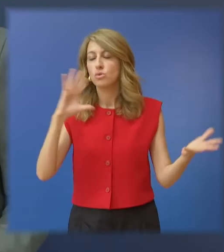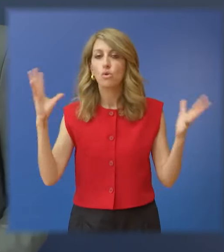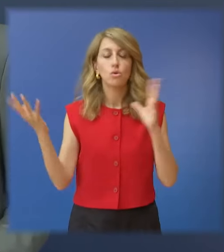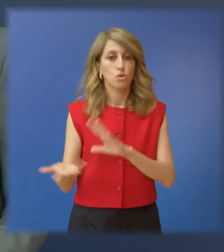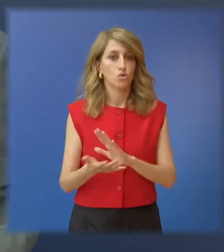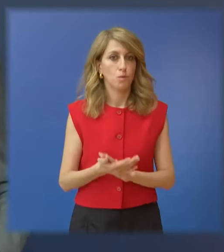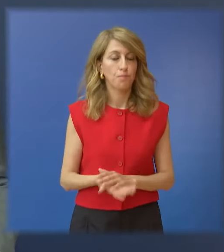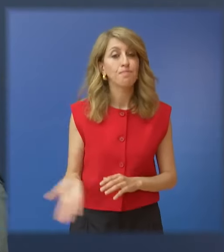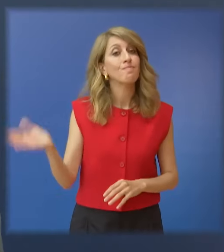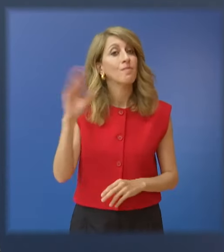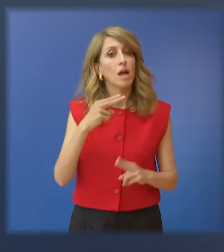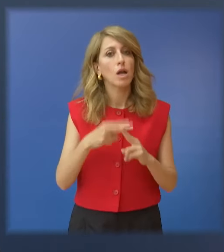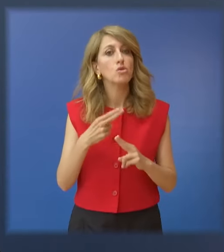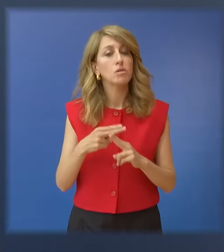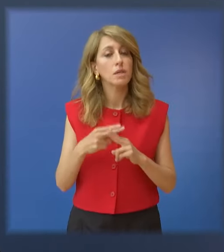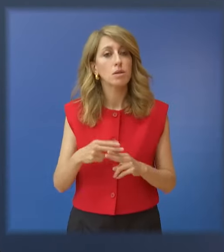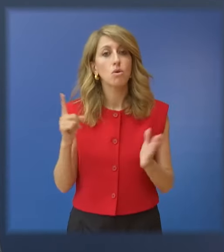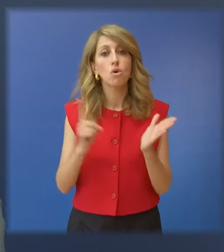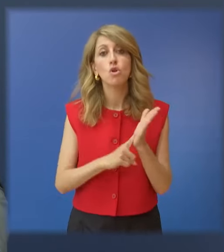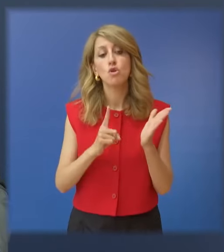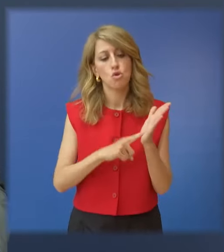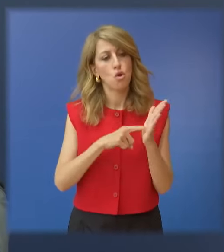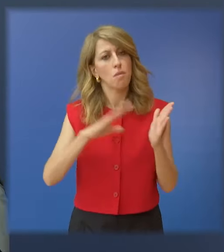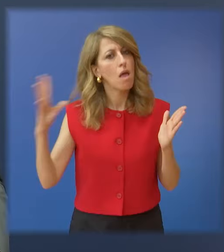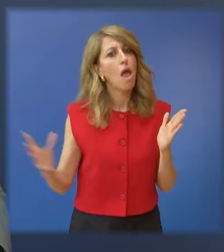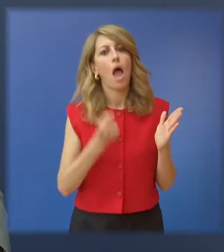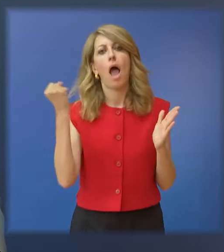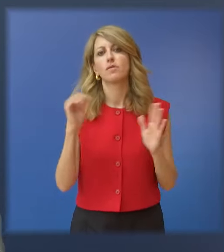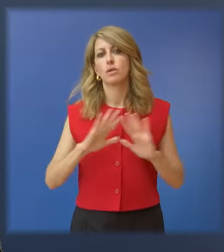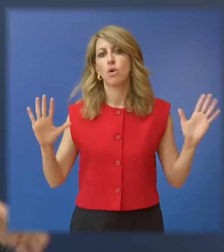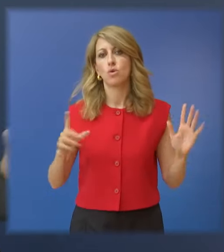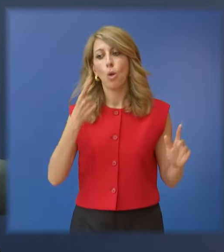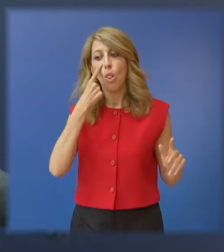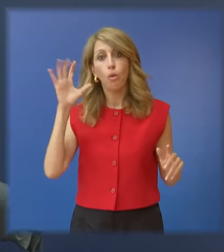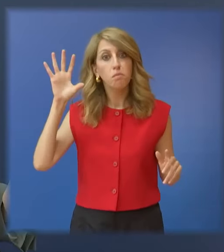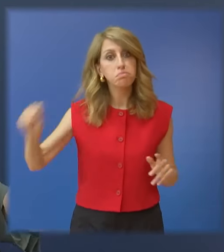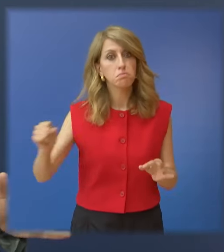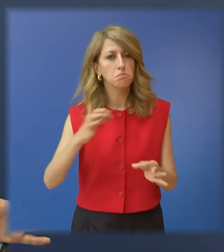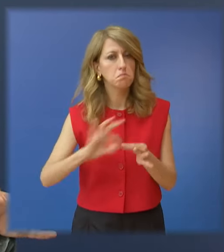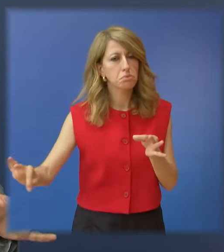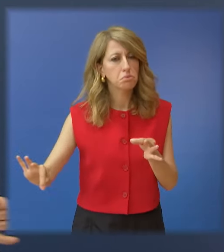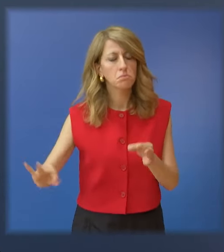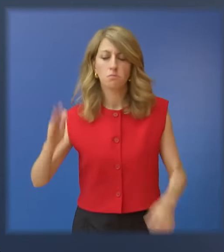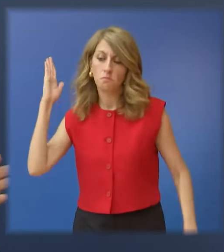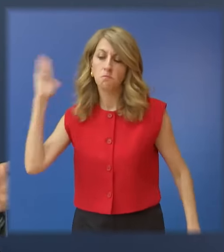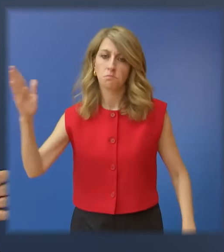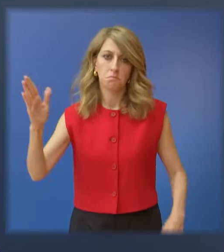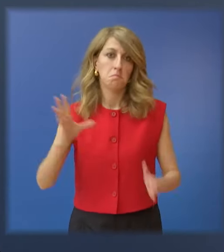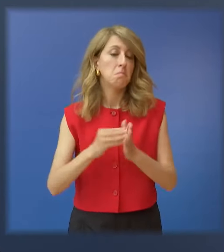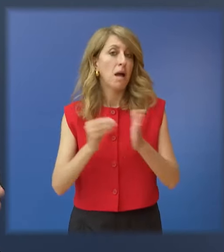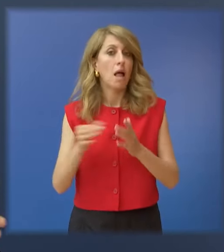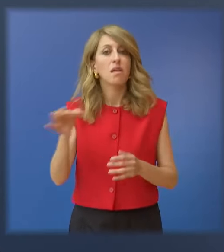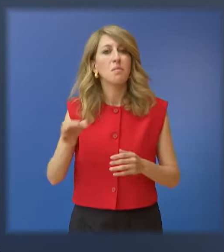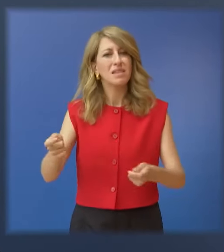πλαίσιο και σε επίπεδο εμπρησμών το βλέπουμε να εφαρμόζεται και η περίπτωση της της ύδρας που η δικαιοσύνη θα